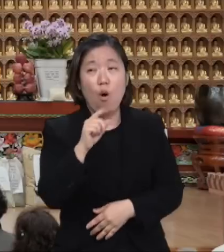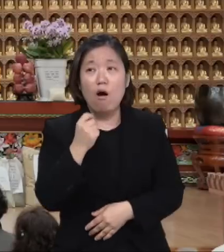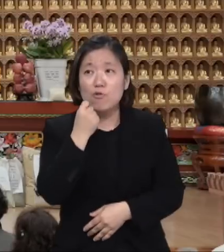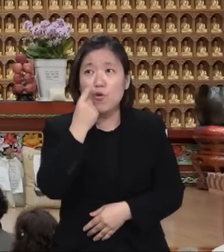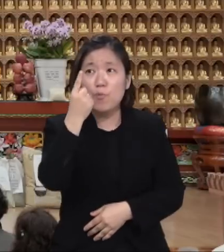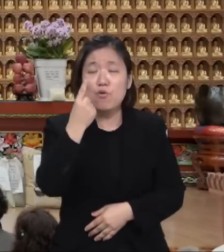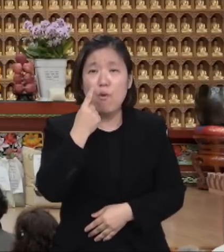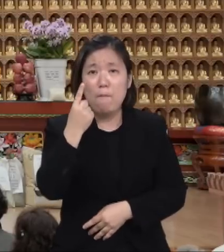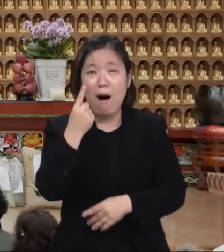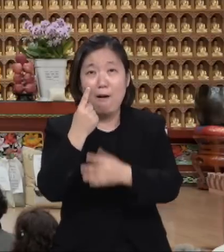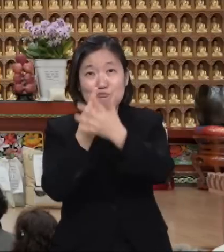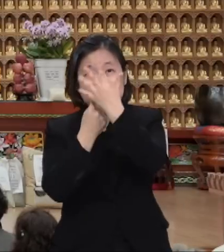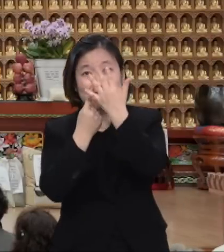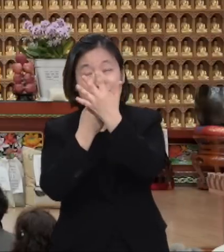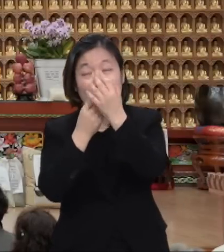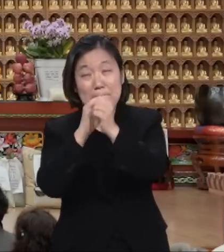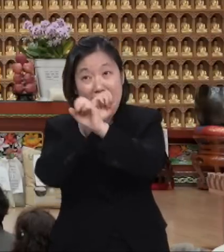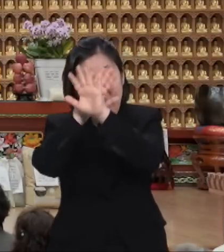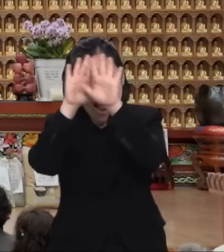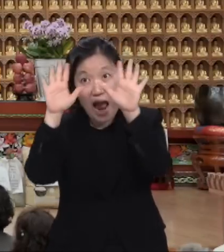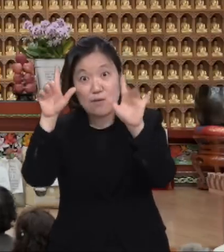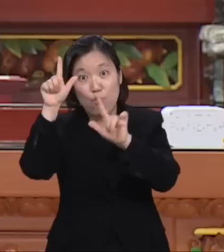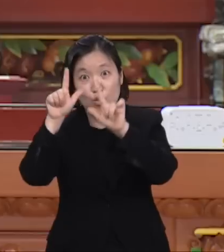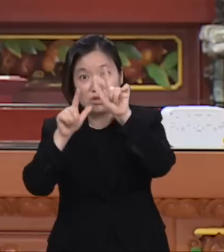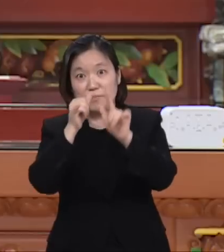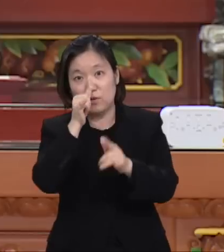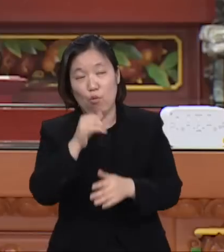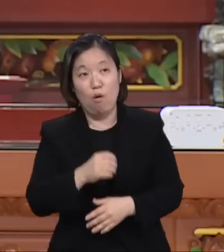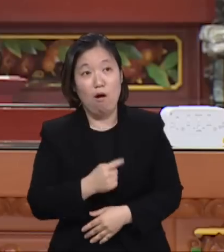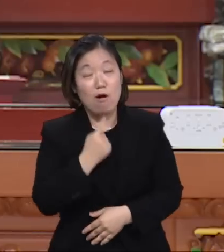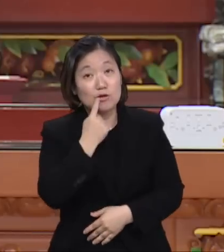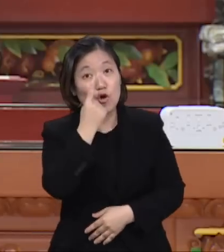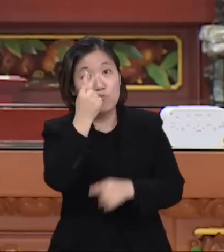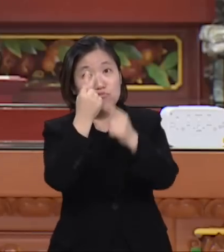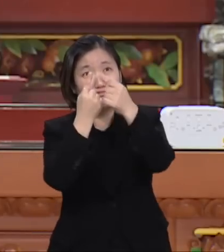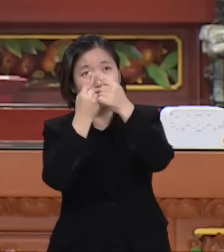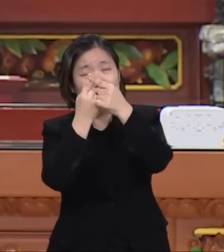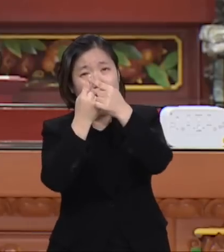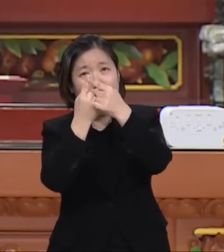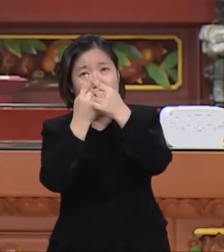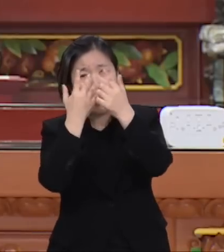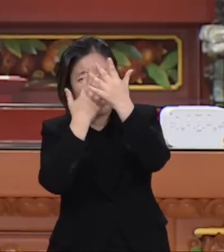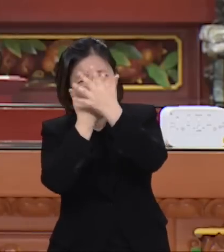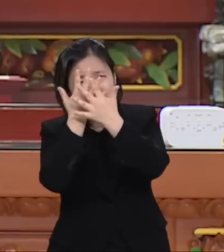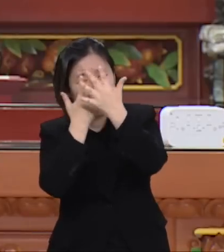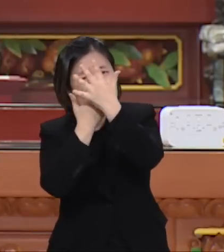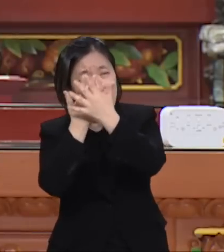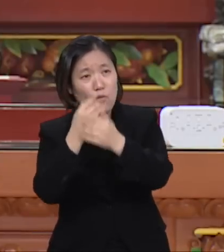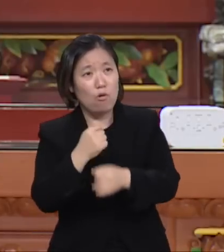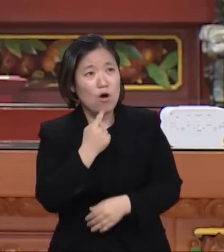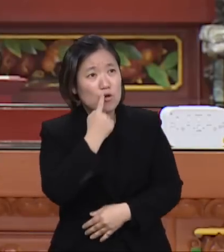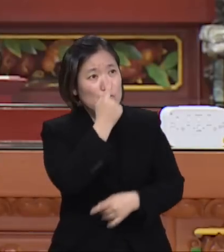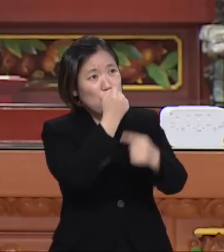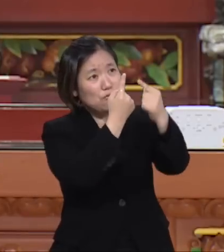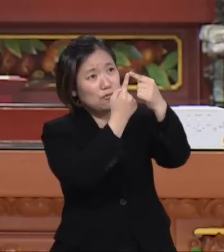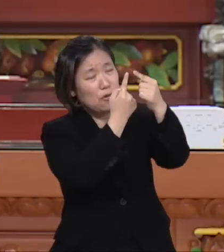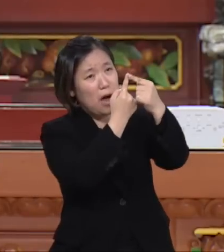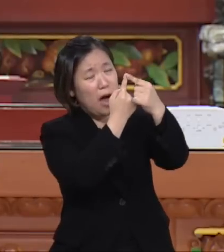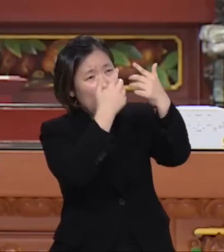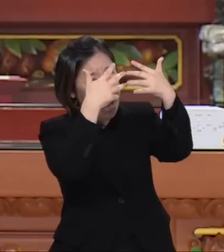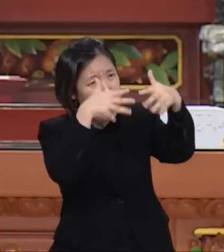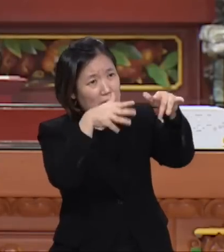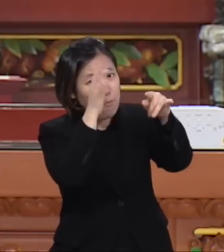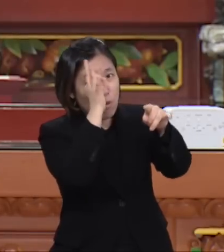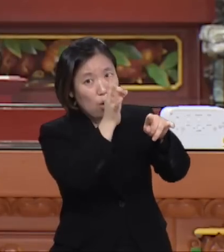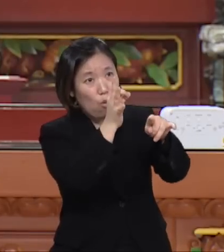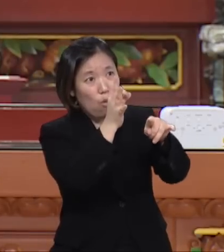어떤 촛불은 불이 밝은 촛불이 있고 어떤 촛불은 희미한 촛불이 있고 또 어떤 초는 약한